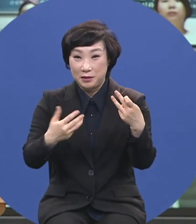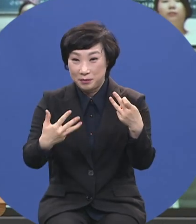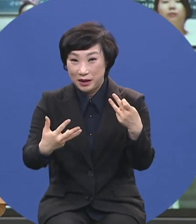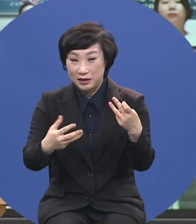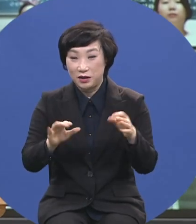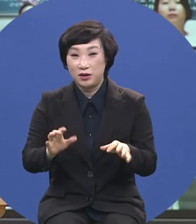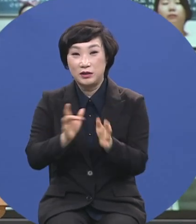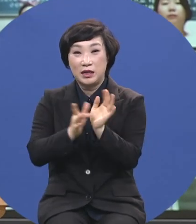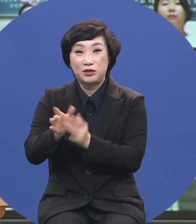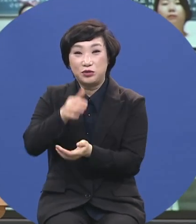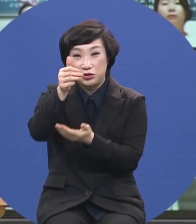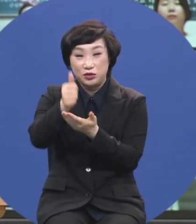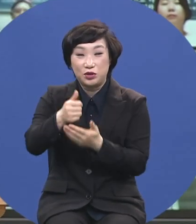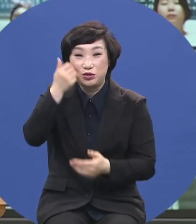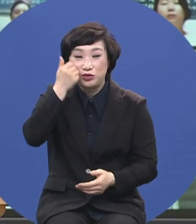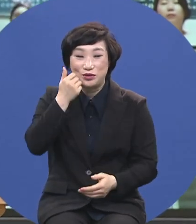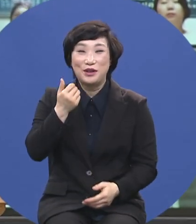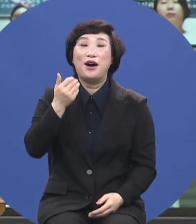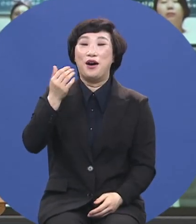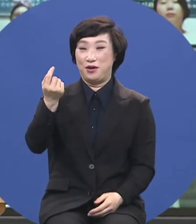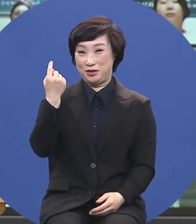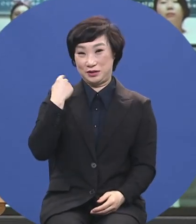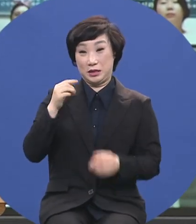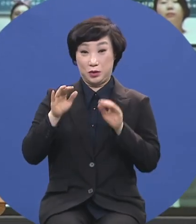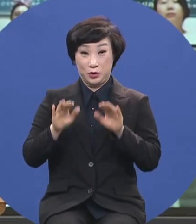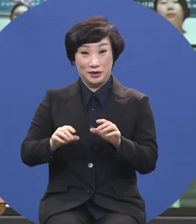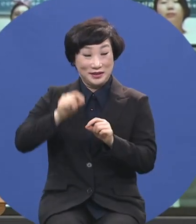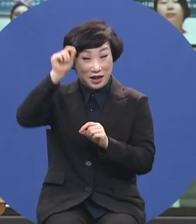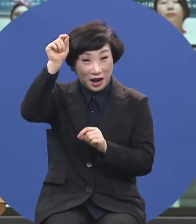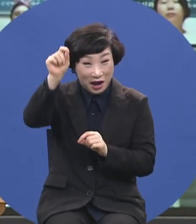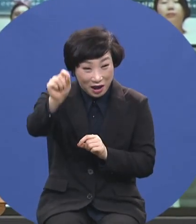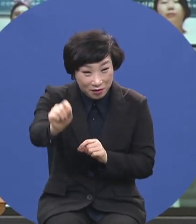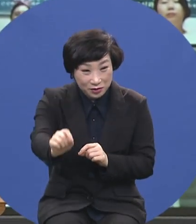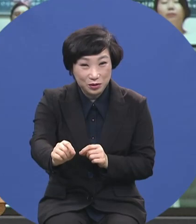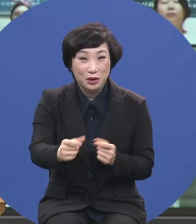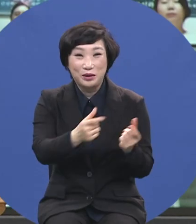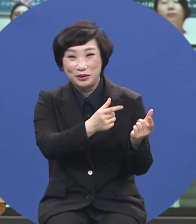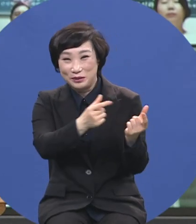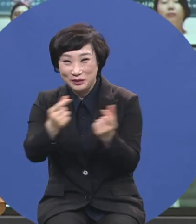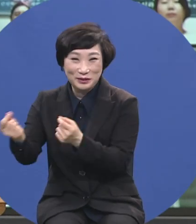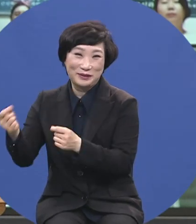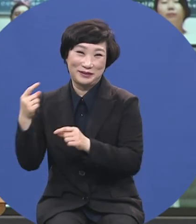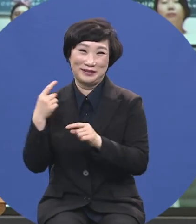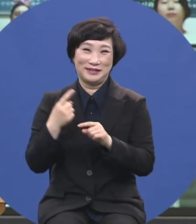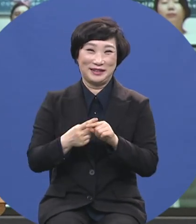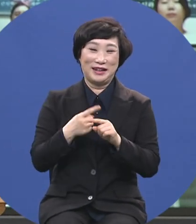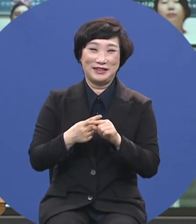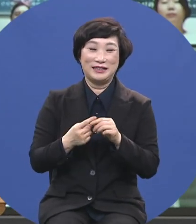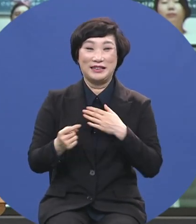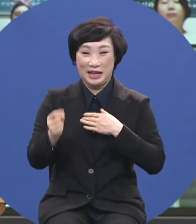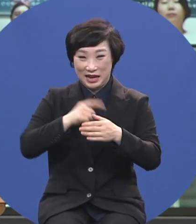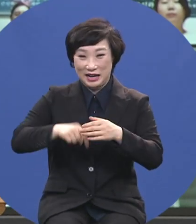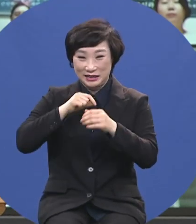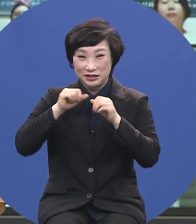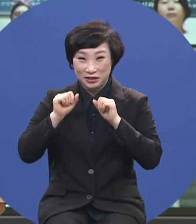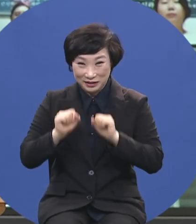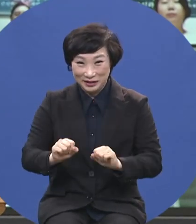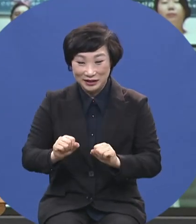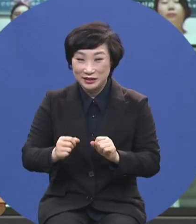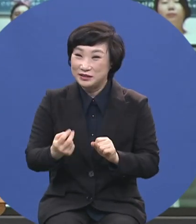예수 그리스도는 어제나 오늘이나 영원토록 내 안에서